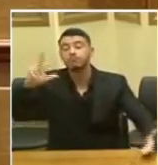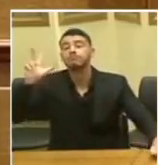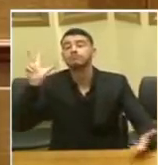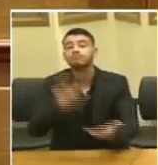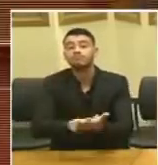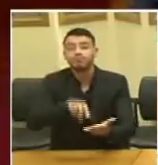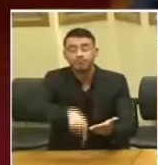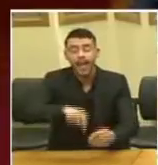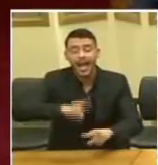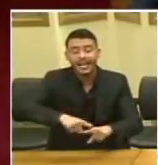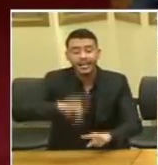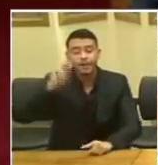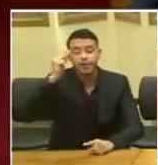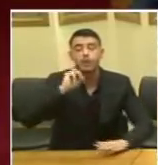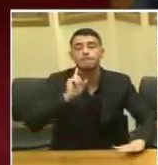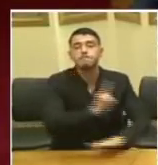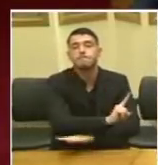Κοινοβούλιο.